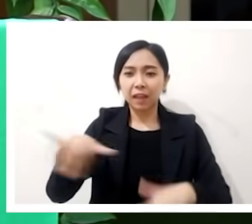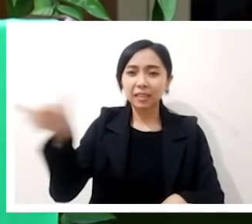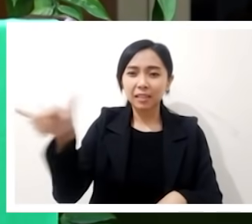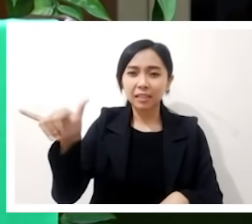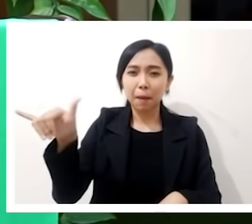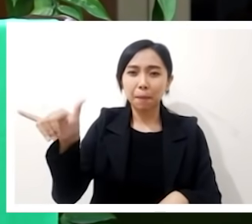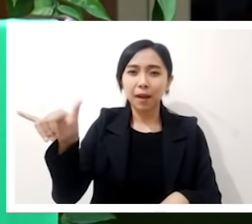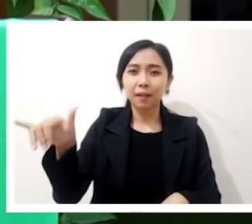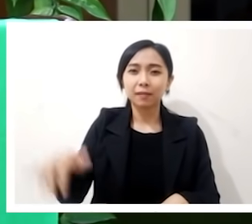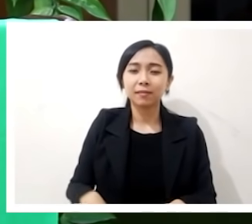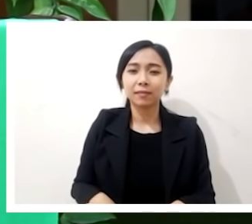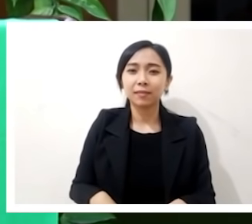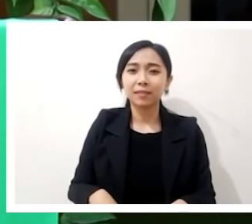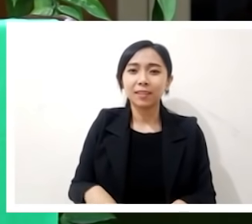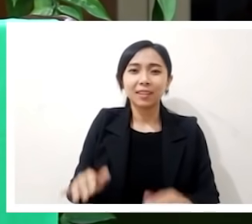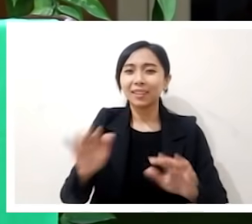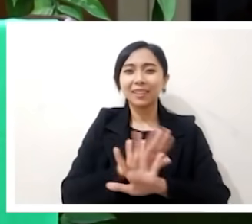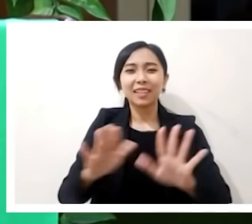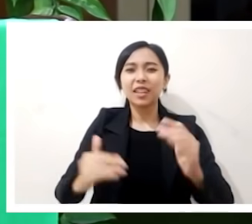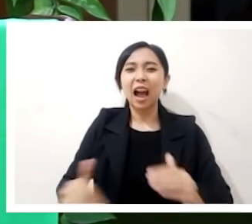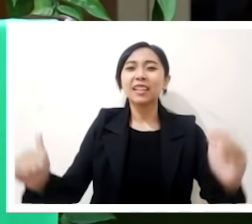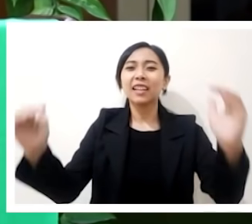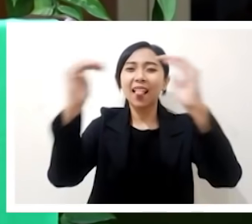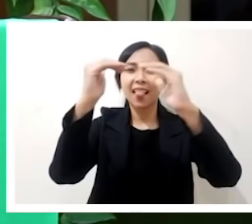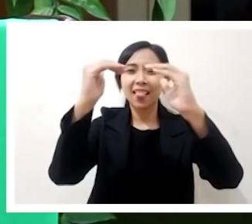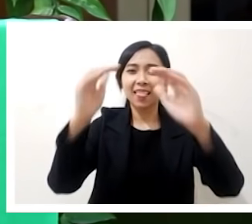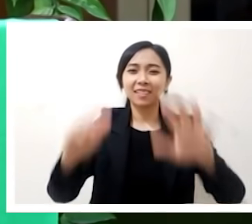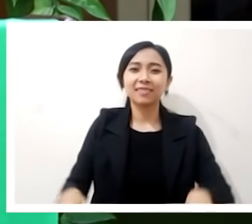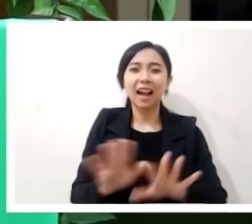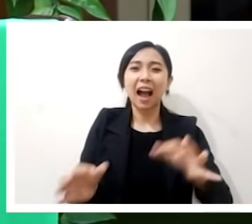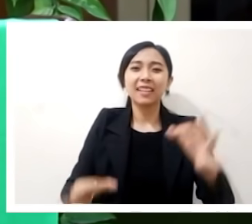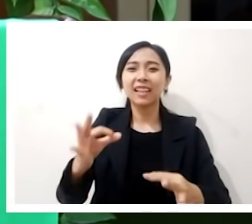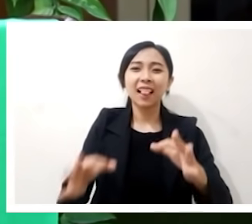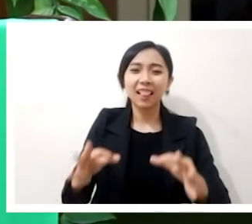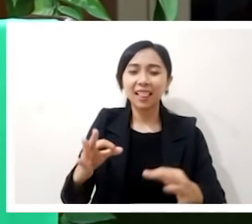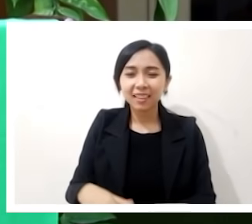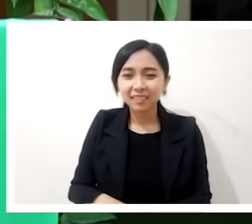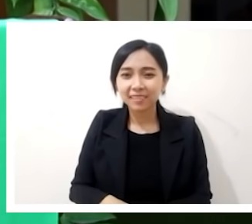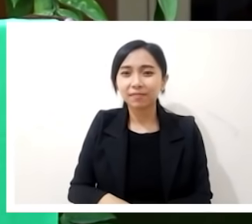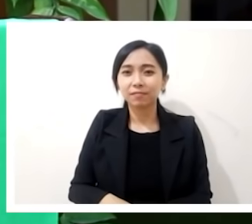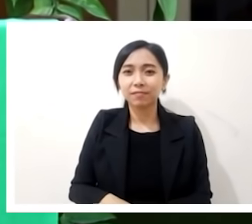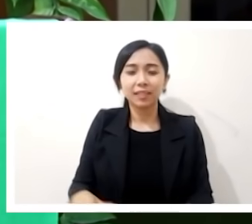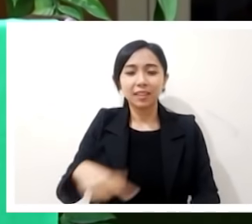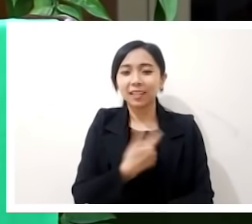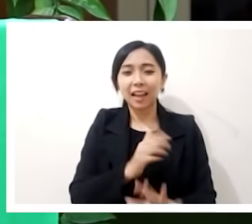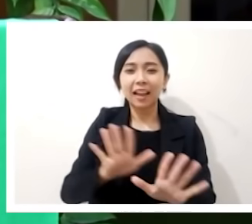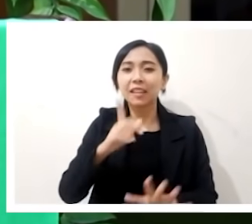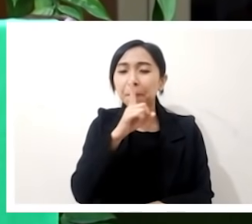Pengorbanan itu tidak berarti membiarkan ketidakadilan terjadi pada diri kita sendiri atau pada orang lain.